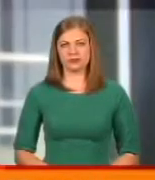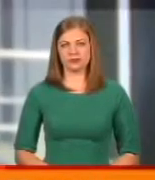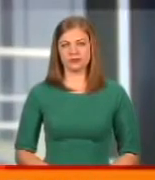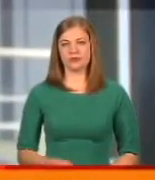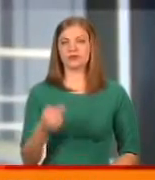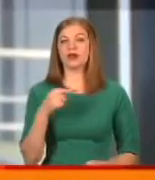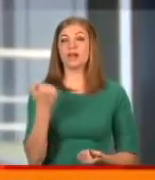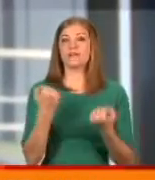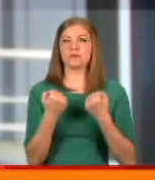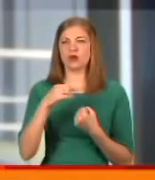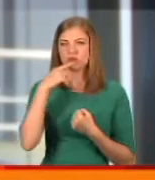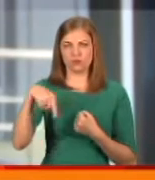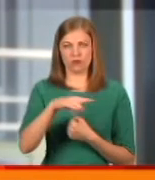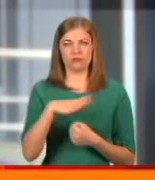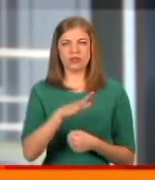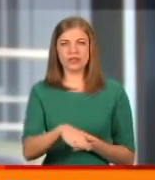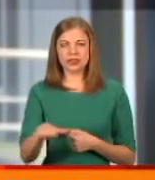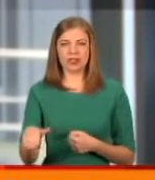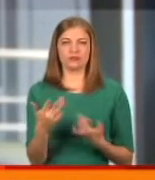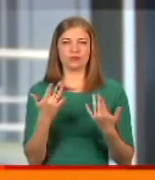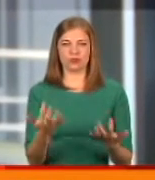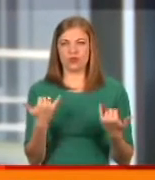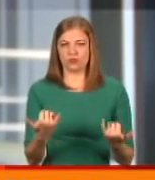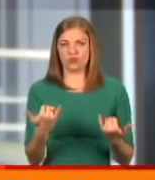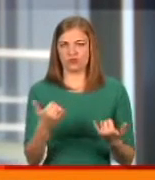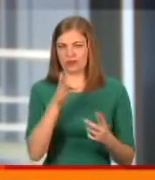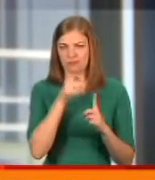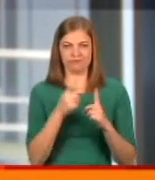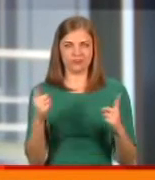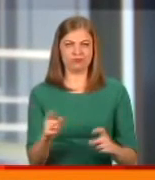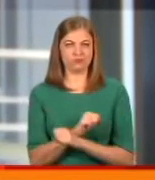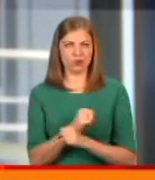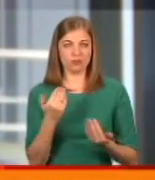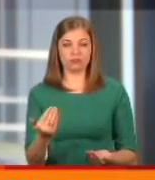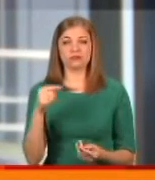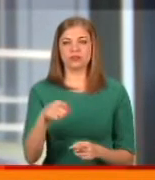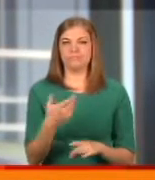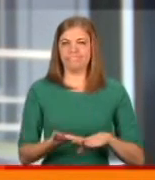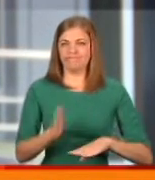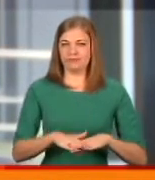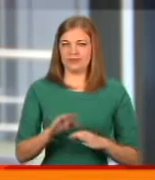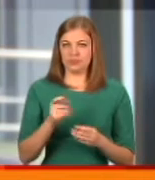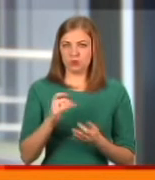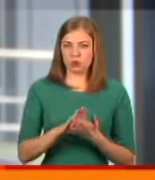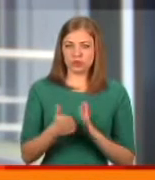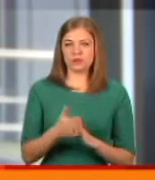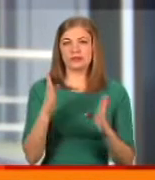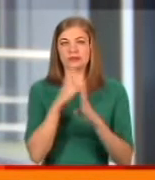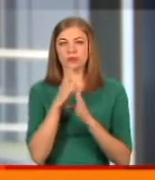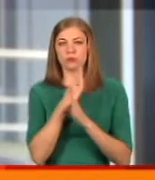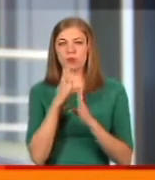Во многих машинах были дети, поскольку сейчас сезон отдыха, это усложняло ситуацию.